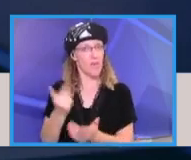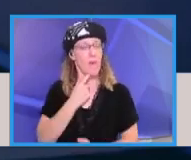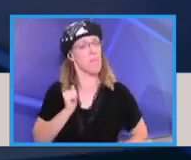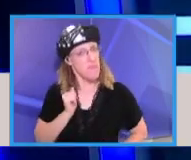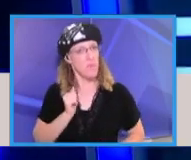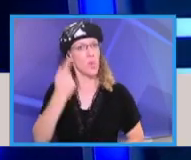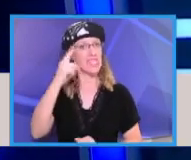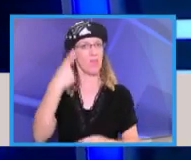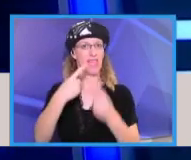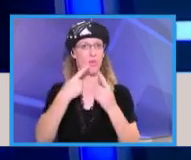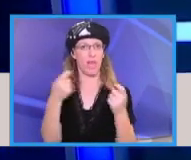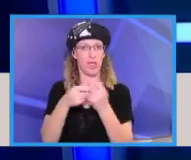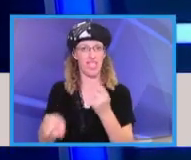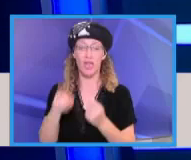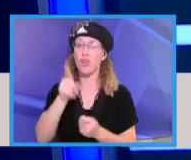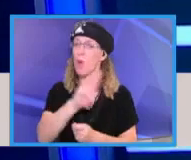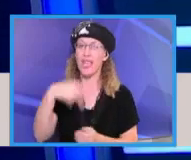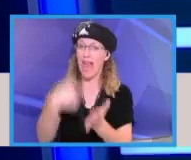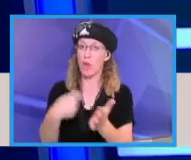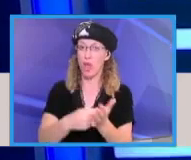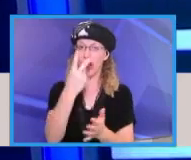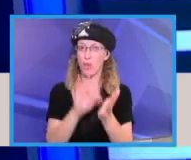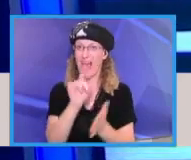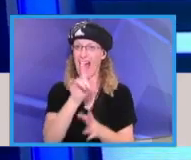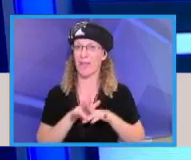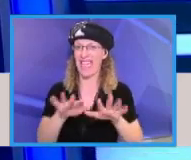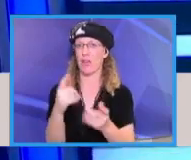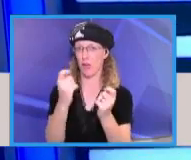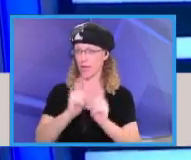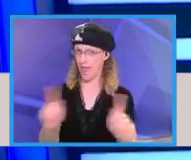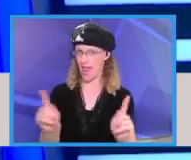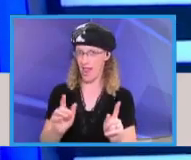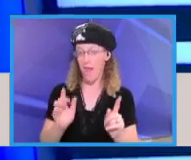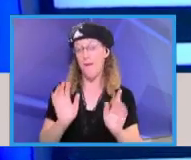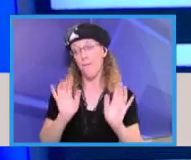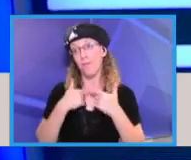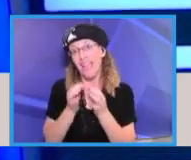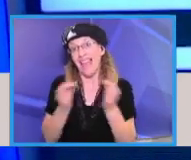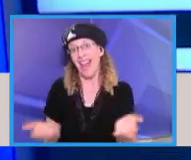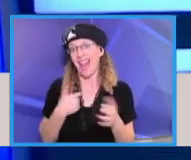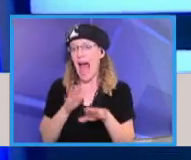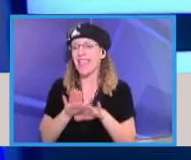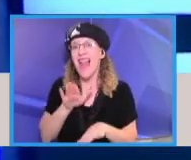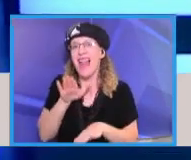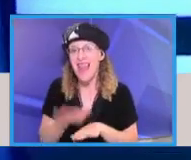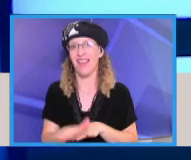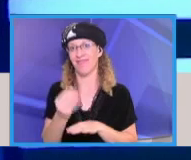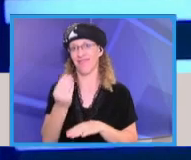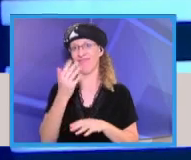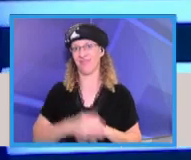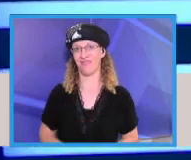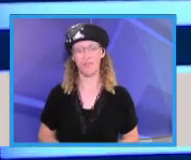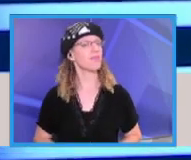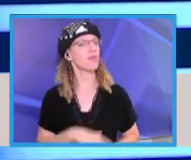שהוא ייזום דיון, שם לא יהיה את העלויות האלה של 2.1 מיליארד שקל. אנחנו נתחיל, נכניס רגל בדלת. מה עם